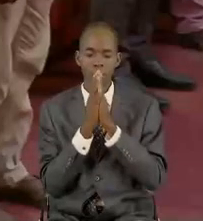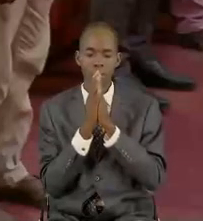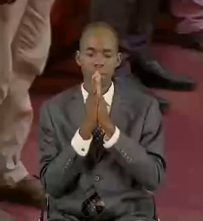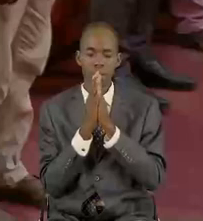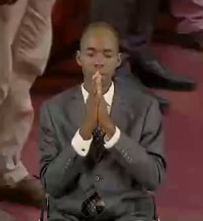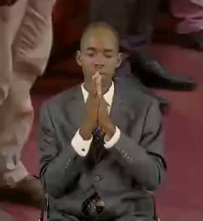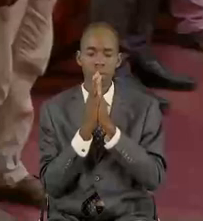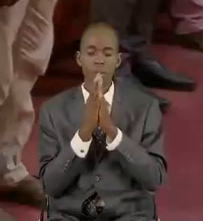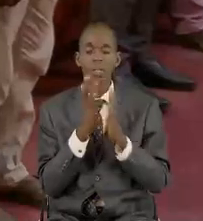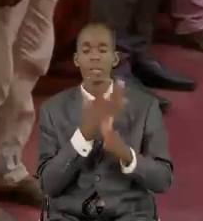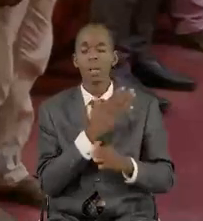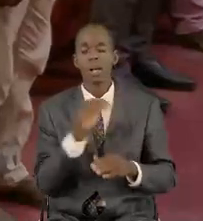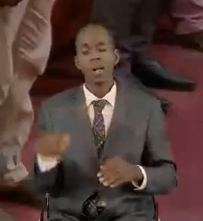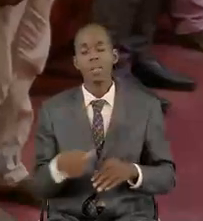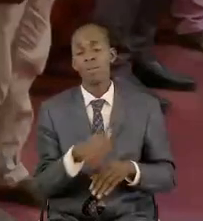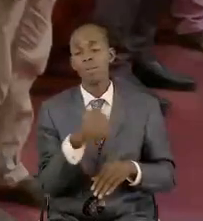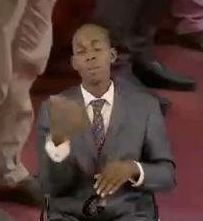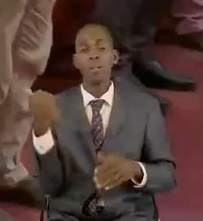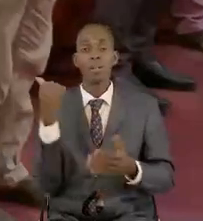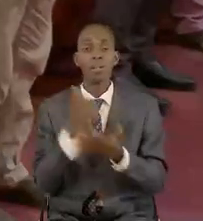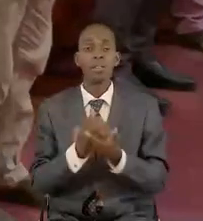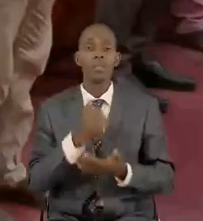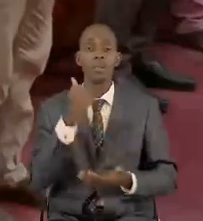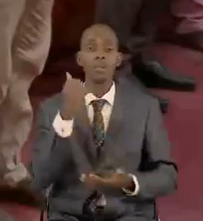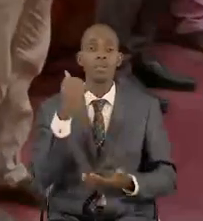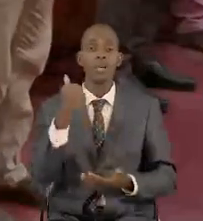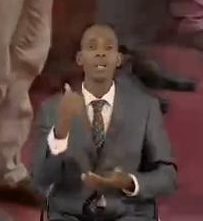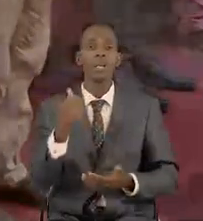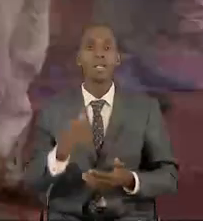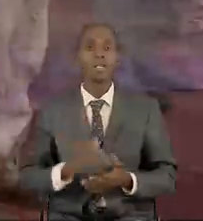prions un autre AMEN